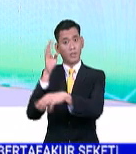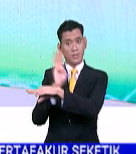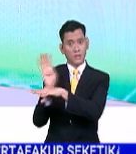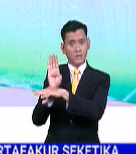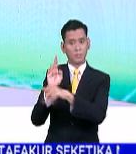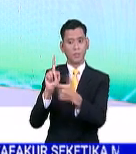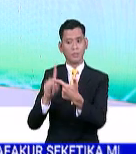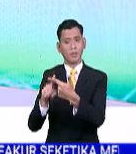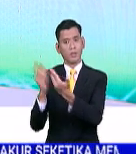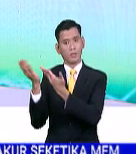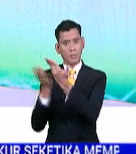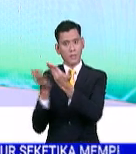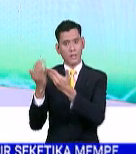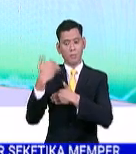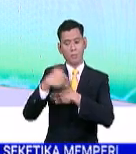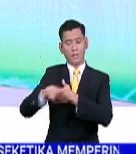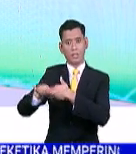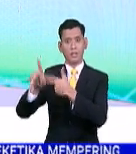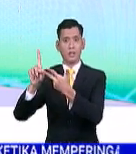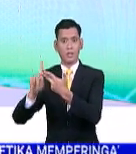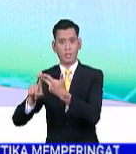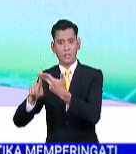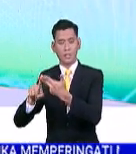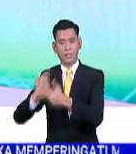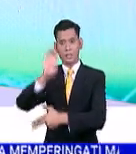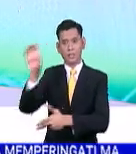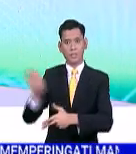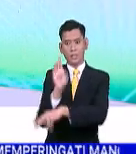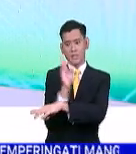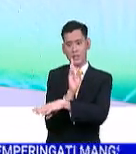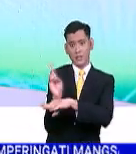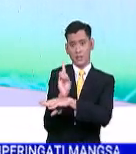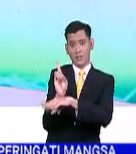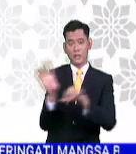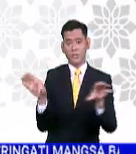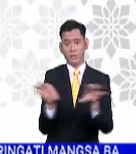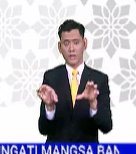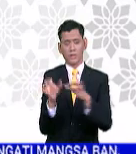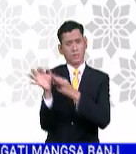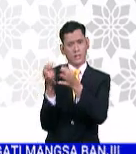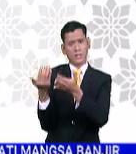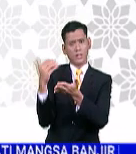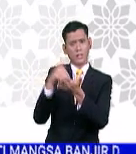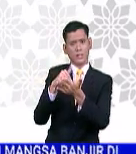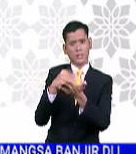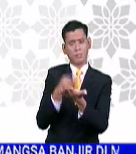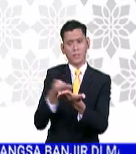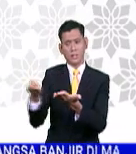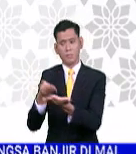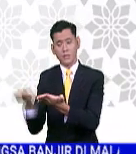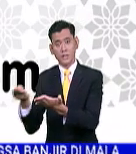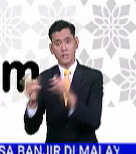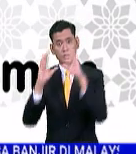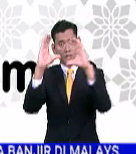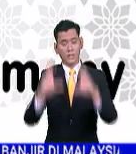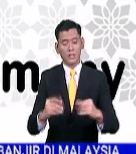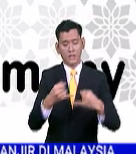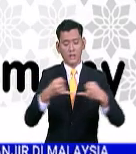perkhidmatan kargo dan penghantaran serta e-dagang. Jelasnya, platform beli-belah dalam talian